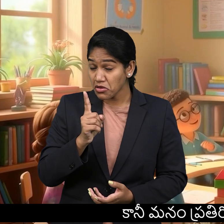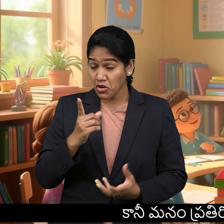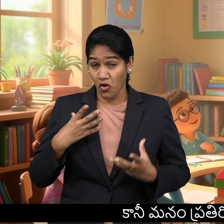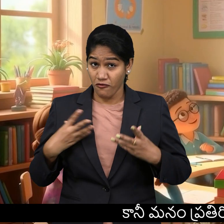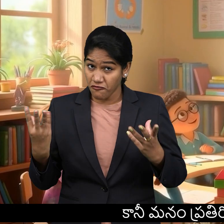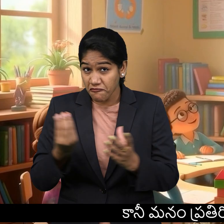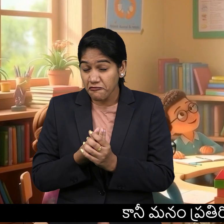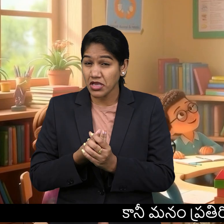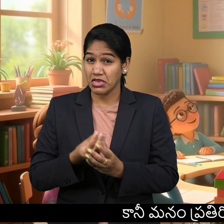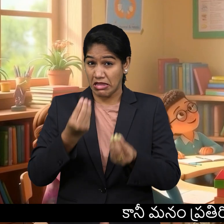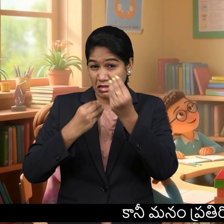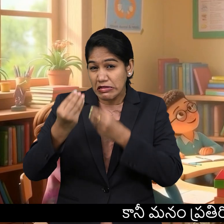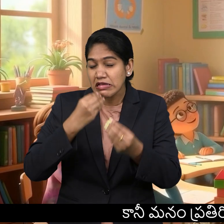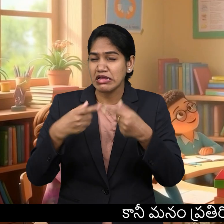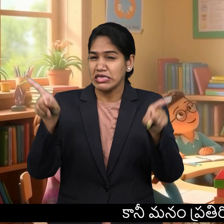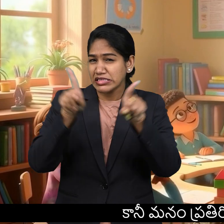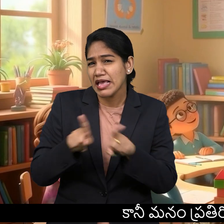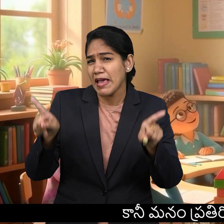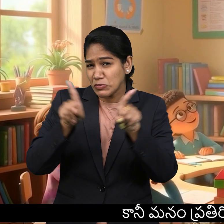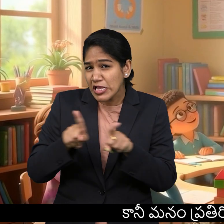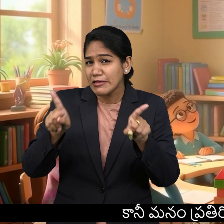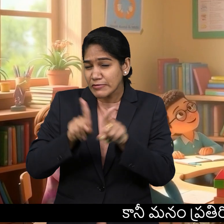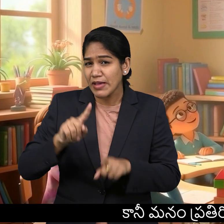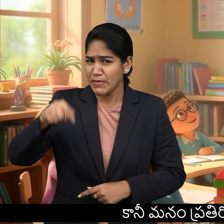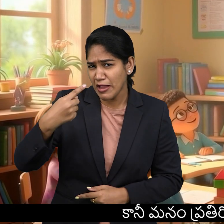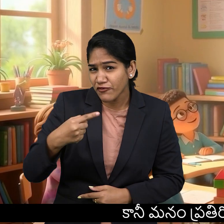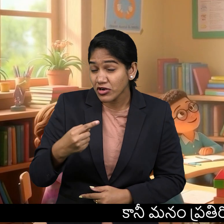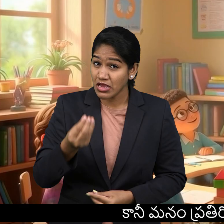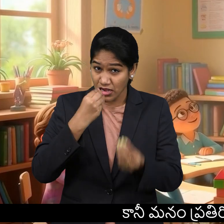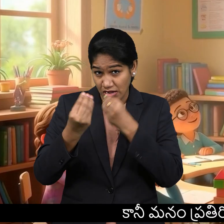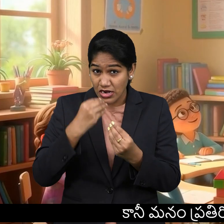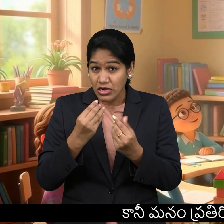కానీ మనం ప్రతిరోజు ఒకే ఆహారాన్ని తినలేము.